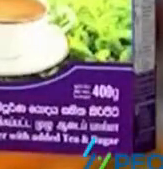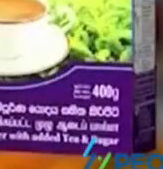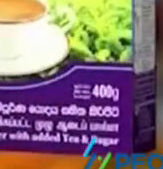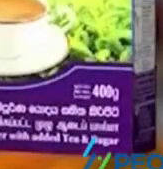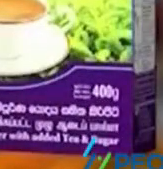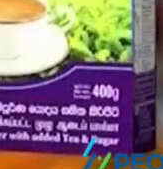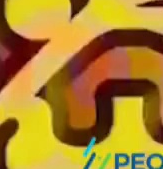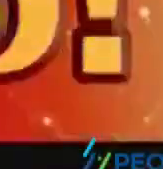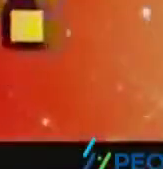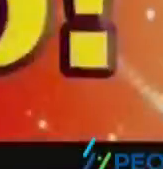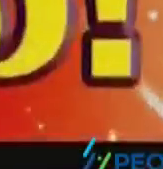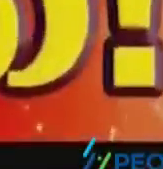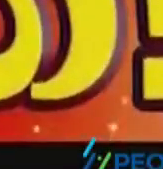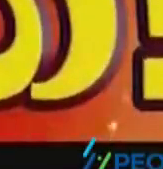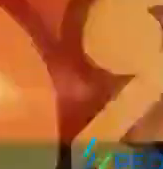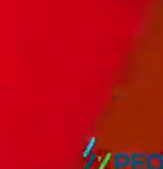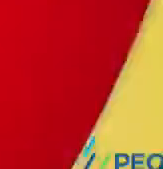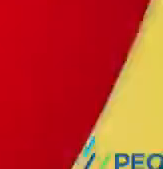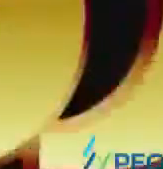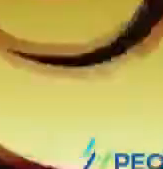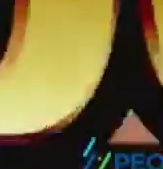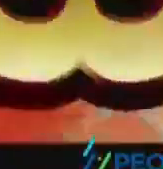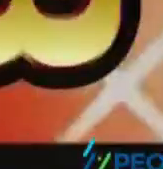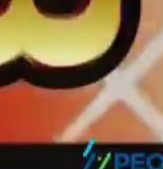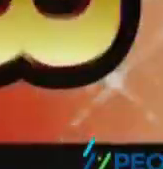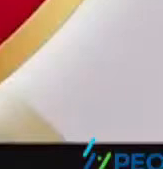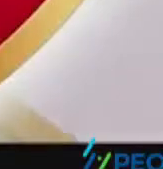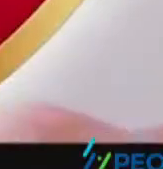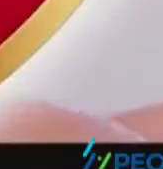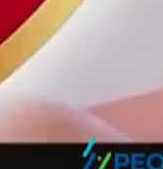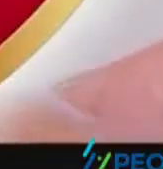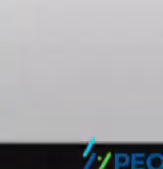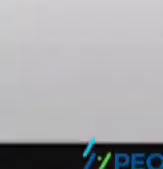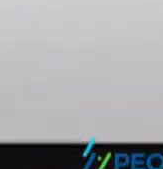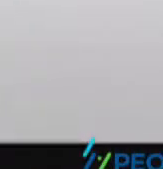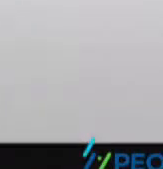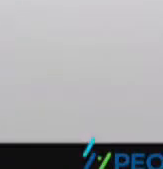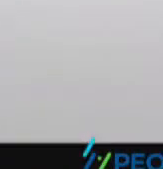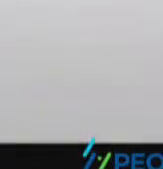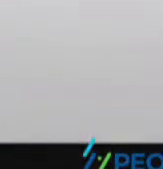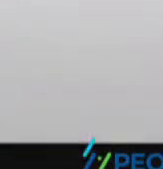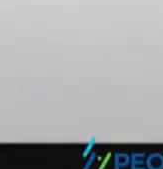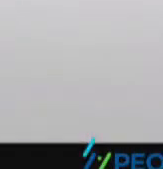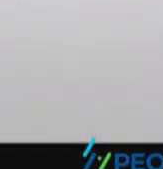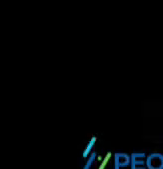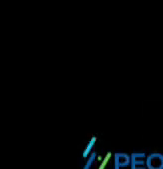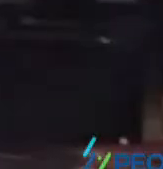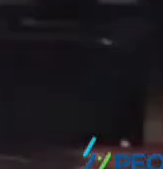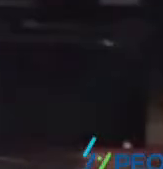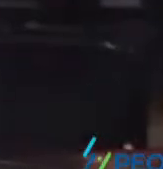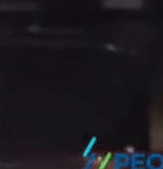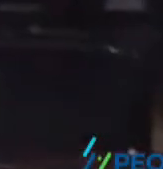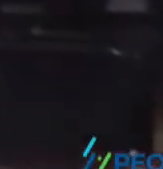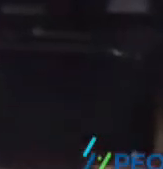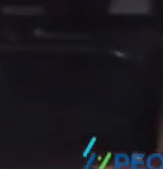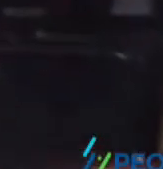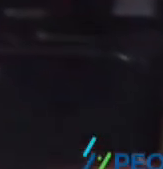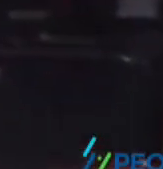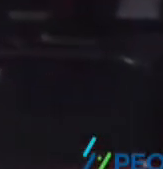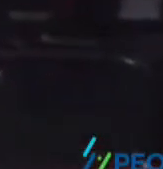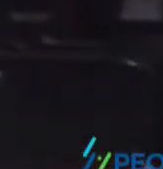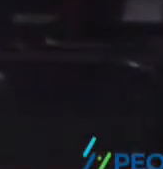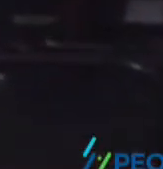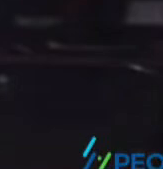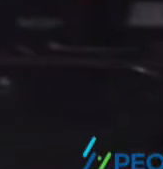buddhimatta pata pranamaya. Wedi gana karang yanna. Valuable gold loan ekak ganna. Valuable finance ekata enna.